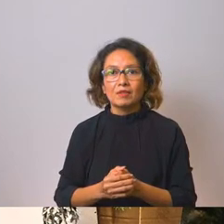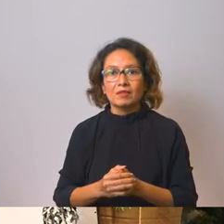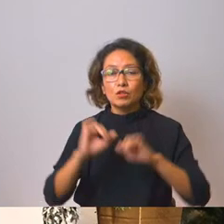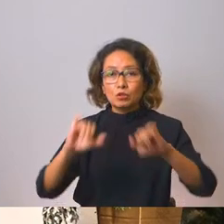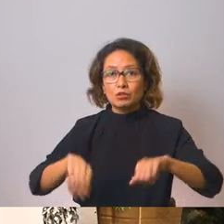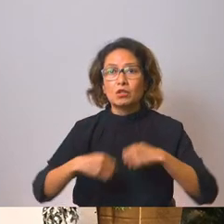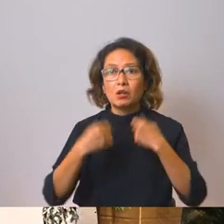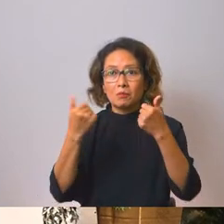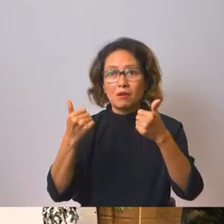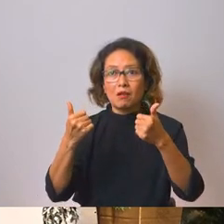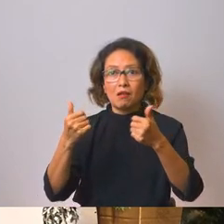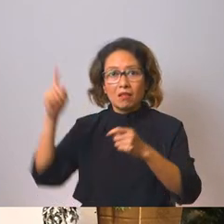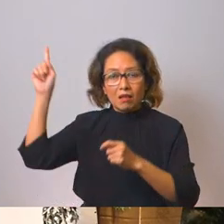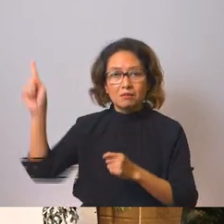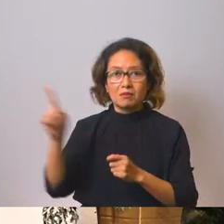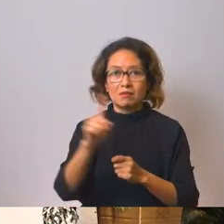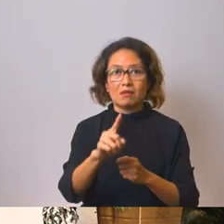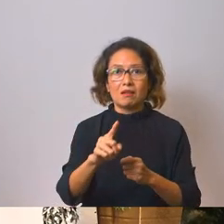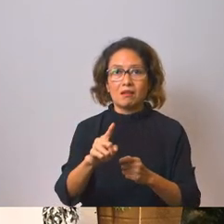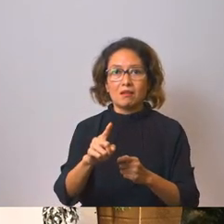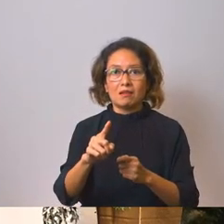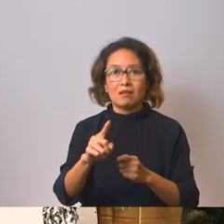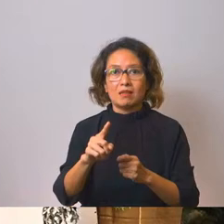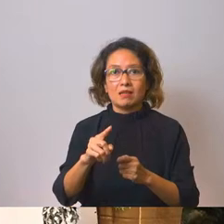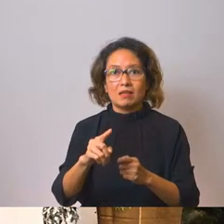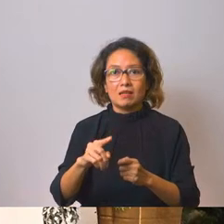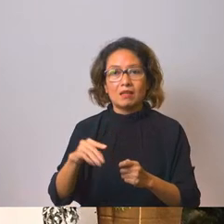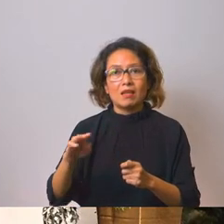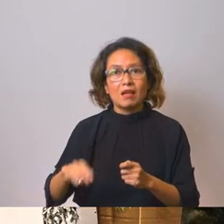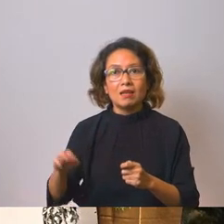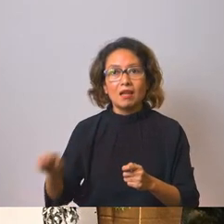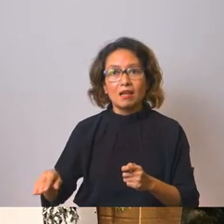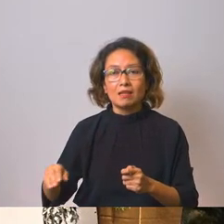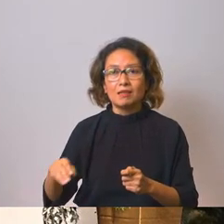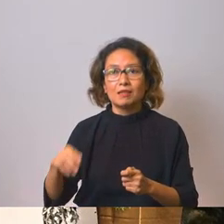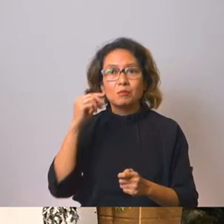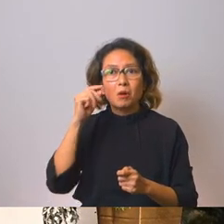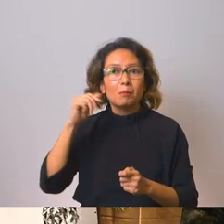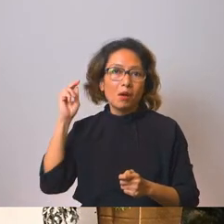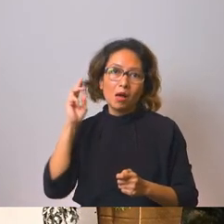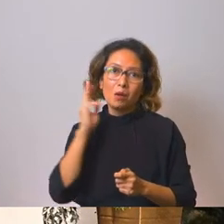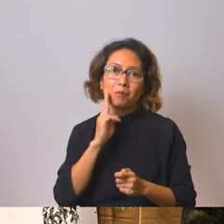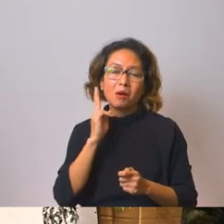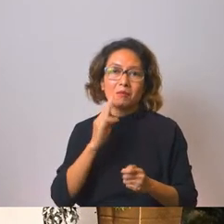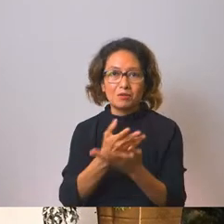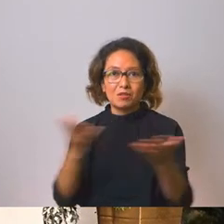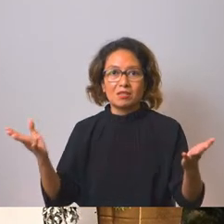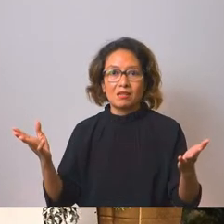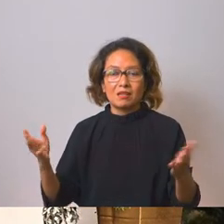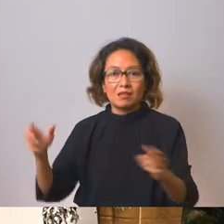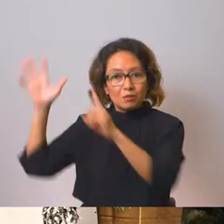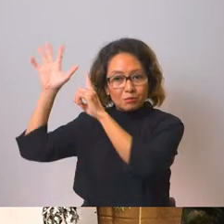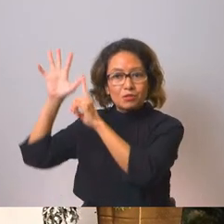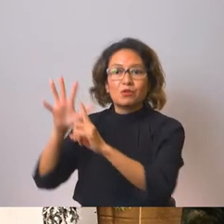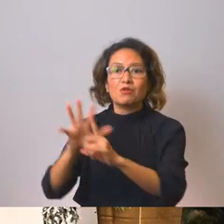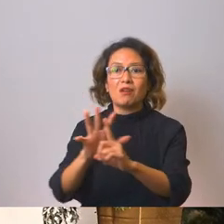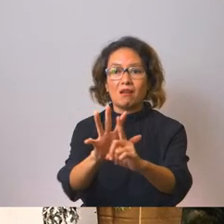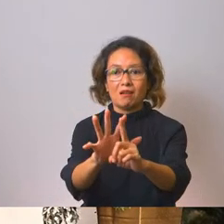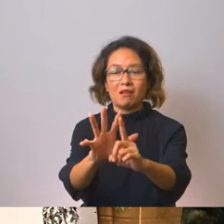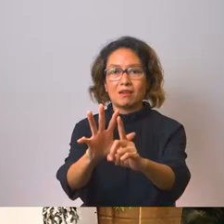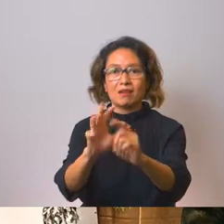Sang Juru Selamat yang telah datang beserta adik-adik, papa, mama, dan saudara sekalian. Dan beserta